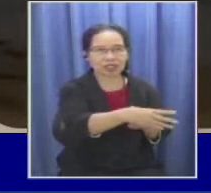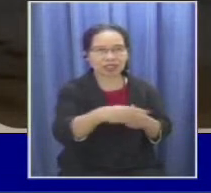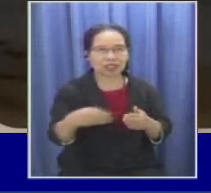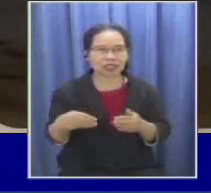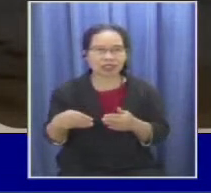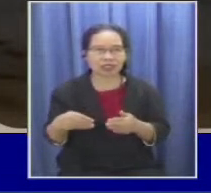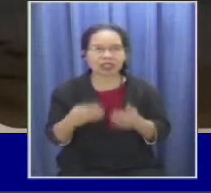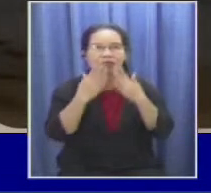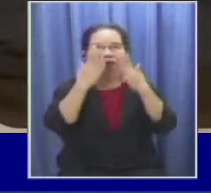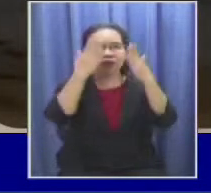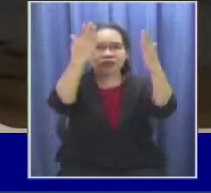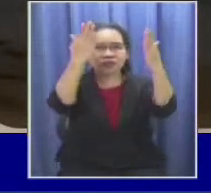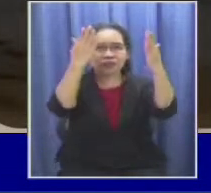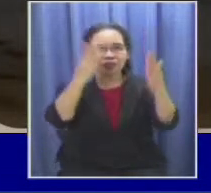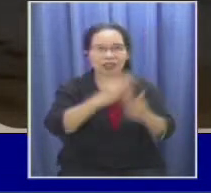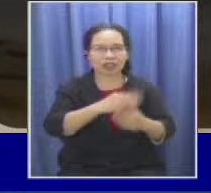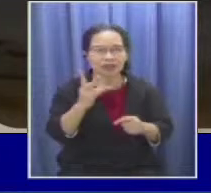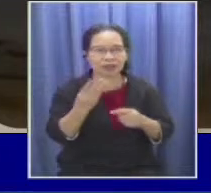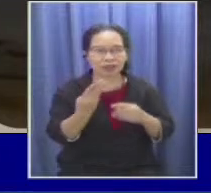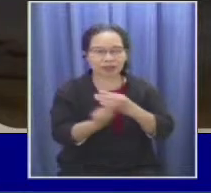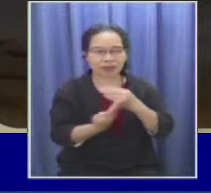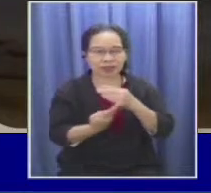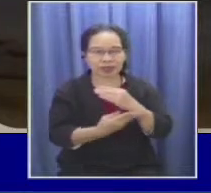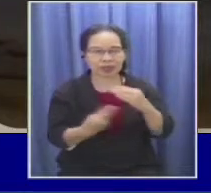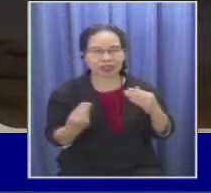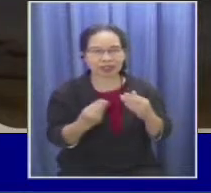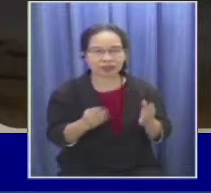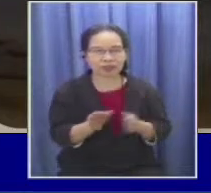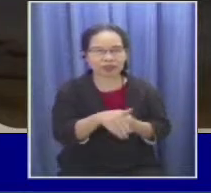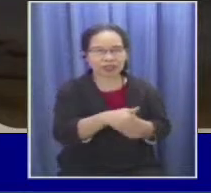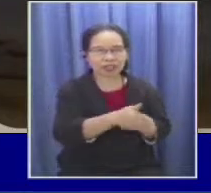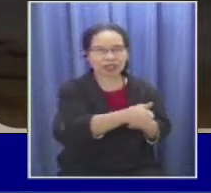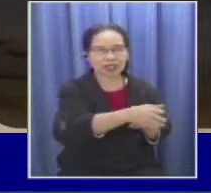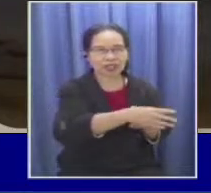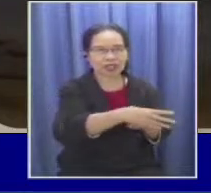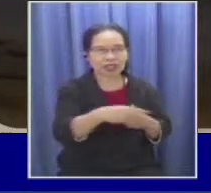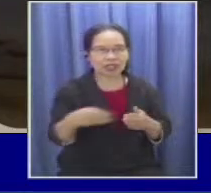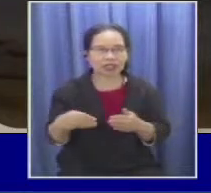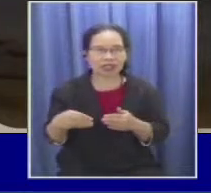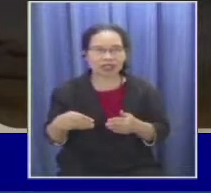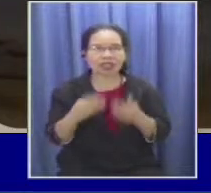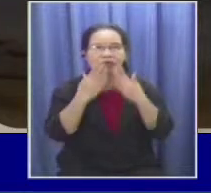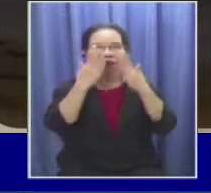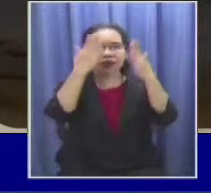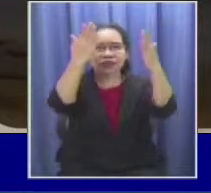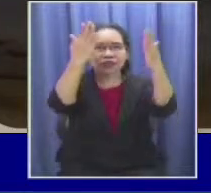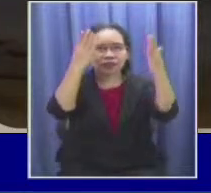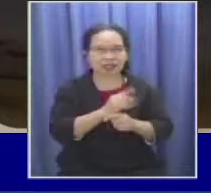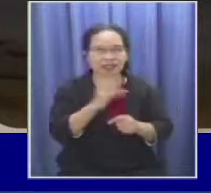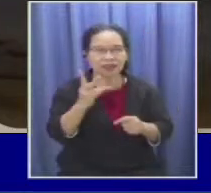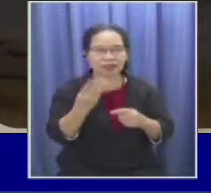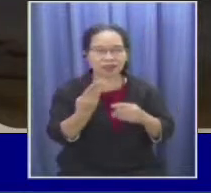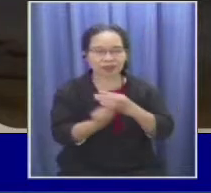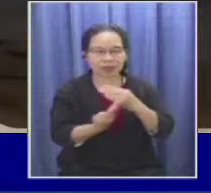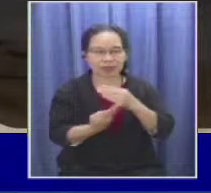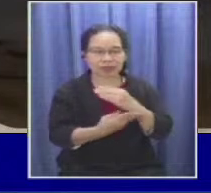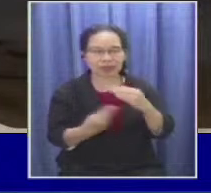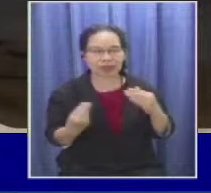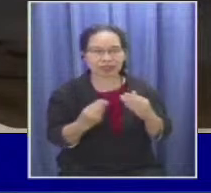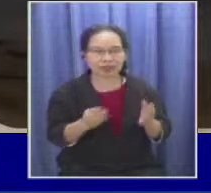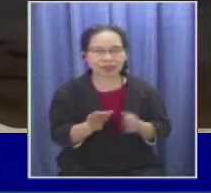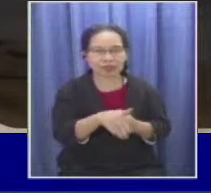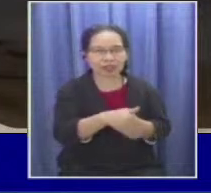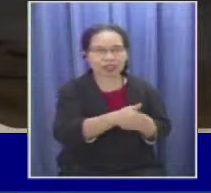mama yɛn kenkan Twerɛsɛm no mfiri Matthew 15 verse 36. Matthew ngumeti dunum kyɛmadu asansia. Na